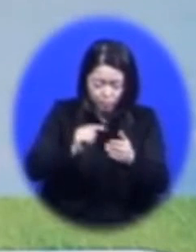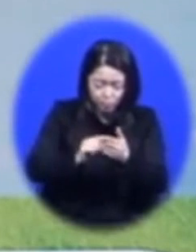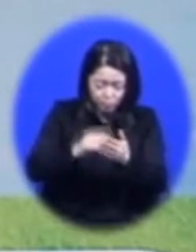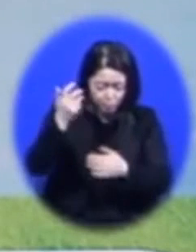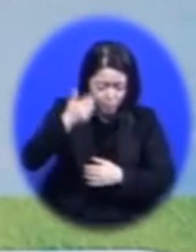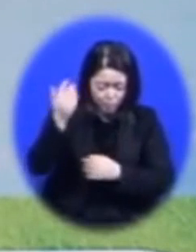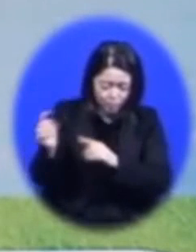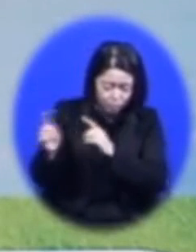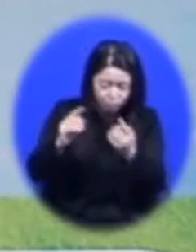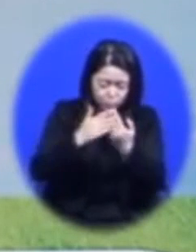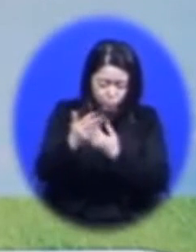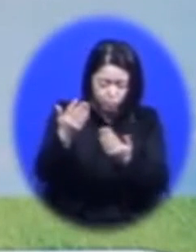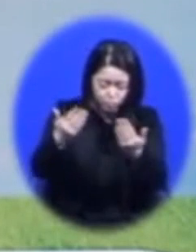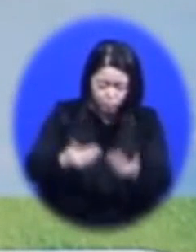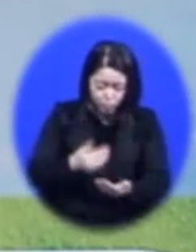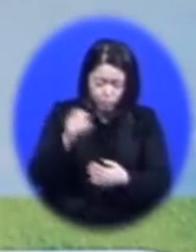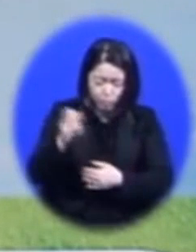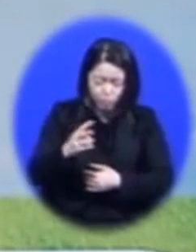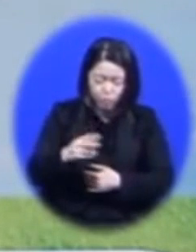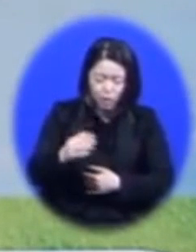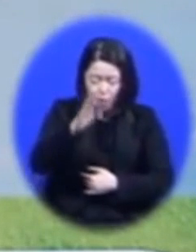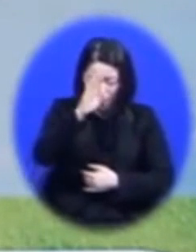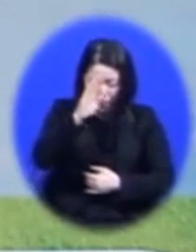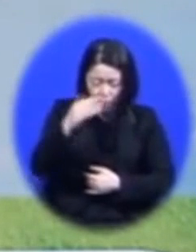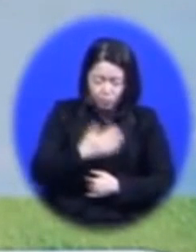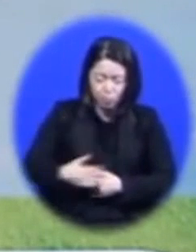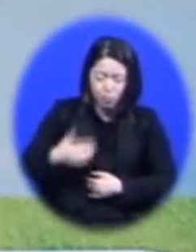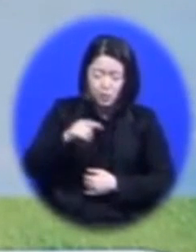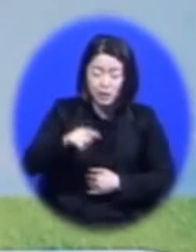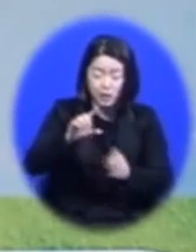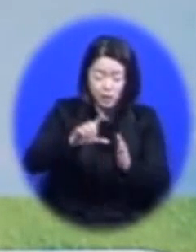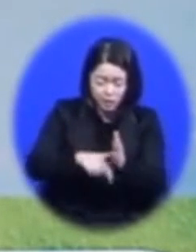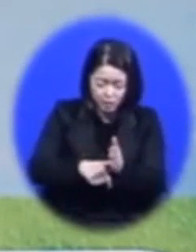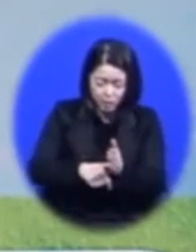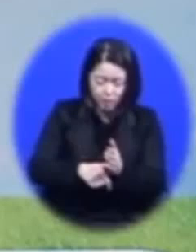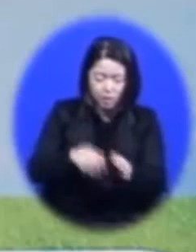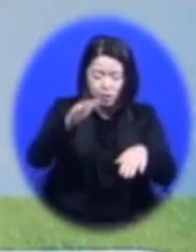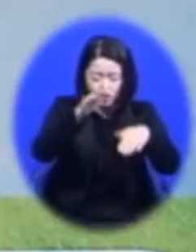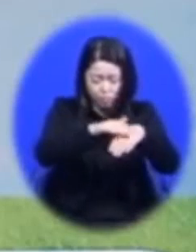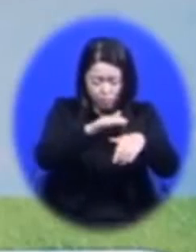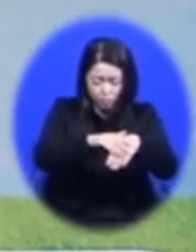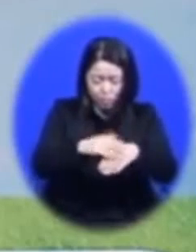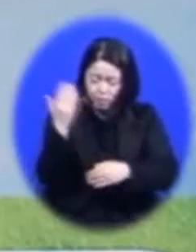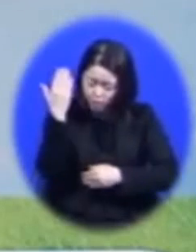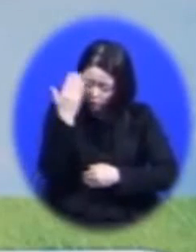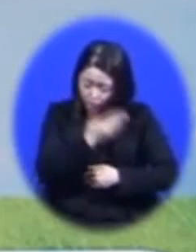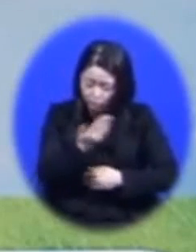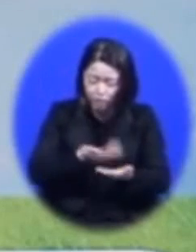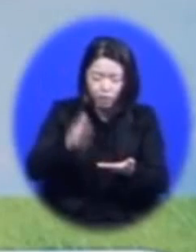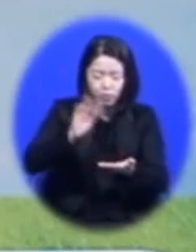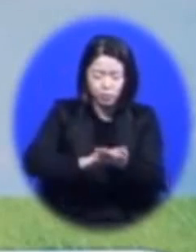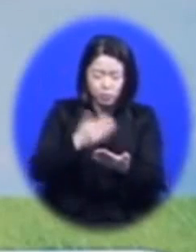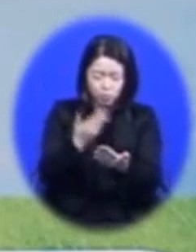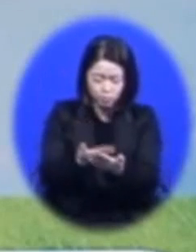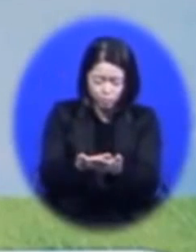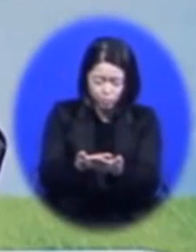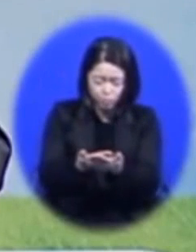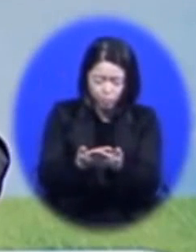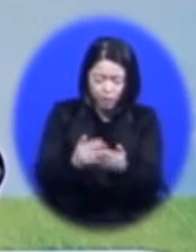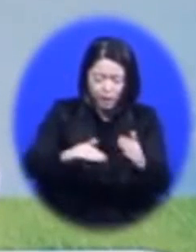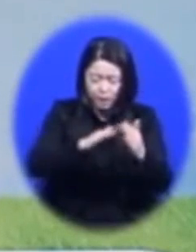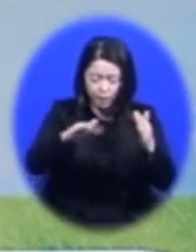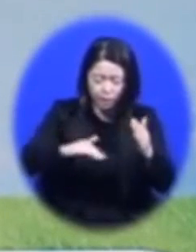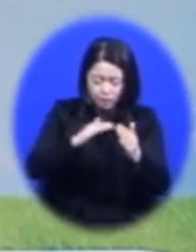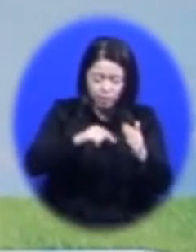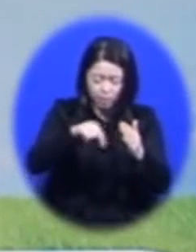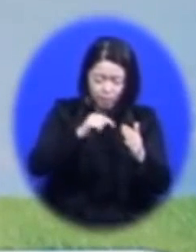주시고 그리고 병든 몸을 이 시간 주님 손 얹어 주셔서 깨끗하게 고쳐주시고 가정 안에